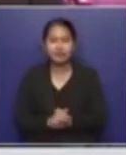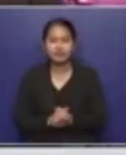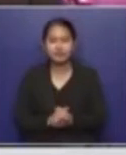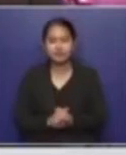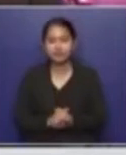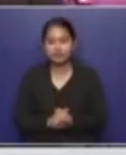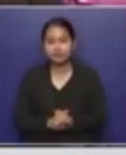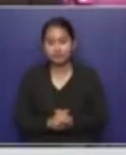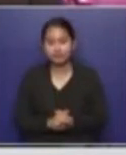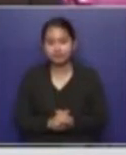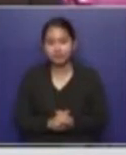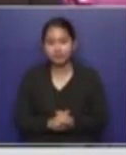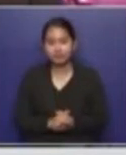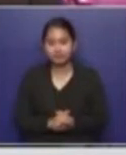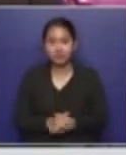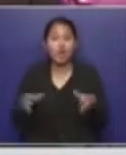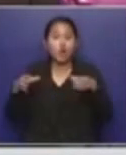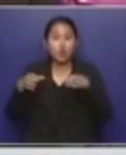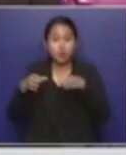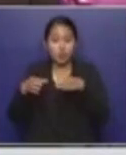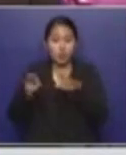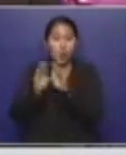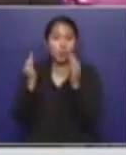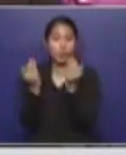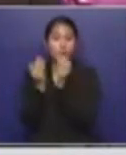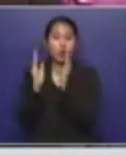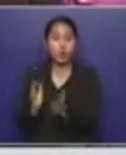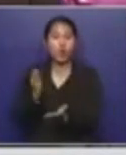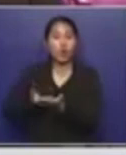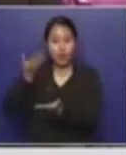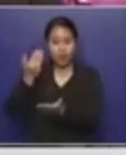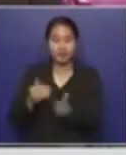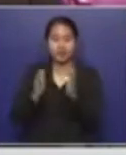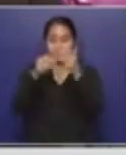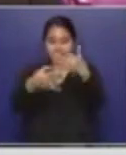ตระกูลนะครับที่เป็นมหาเศรษฐี40อันดับของประเทศไทย